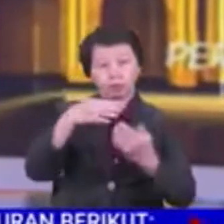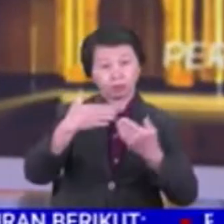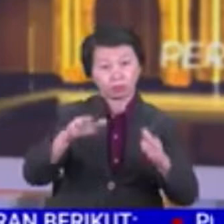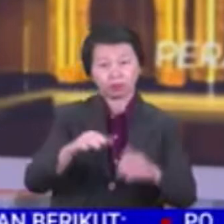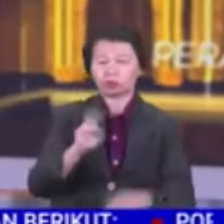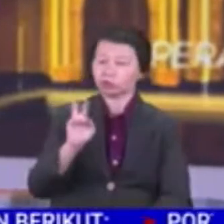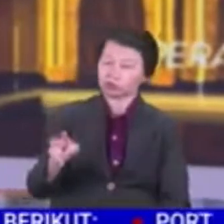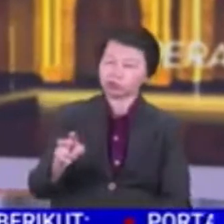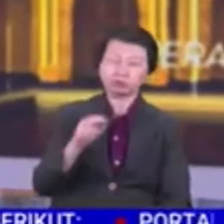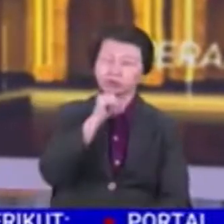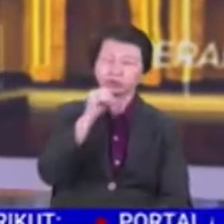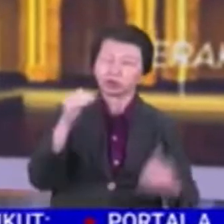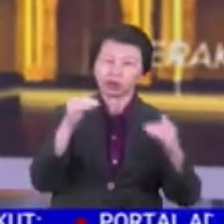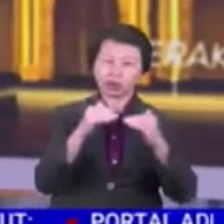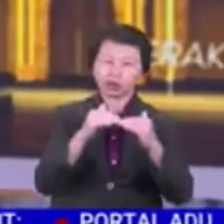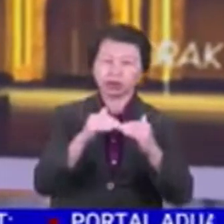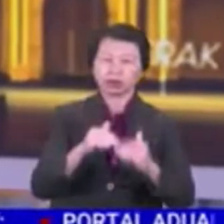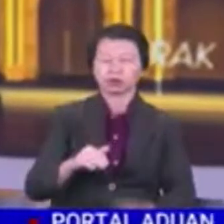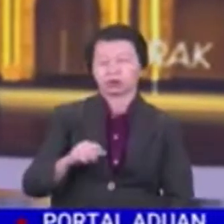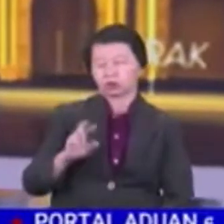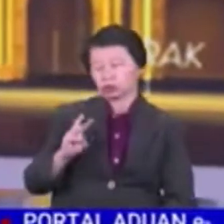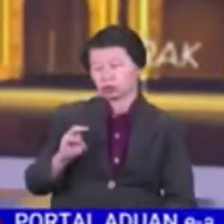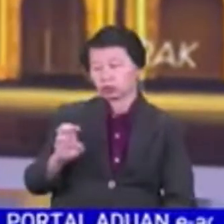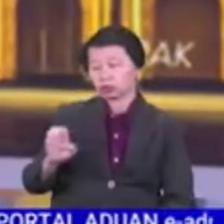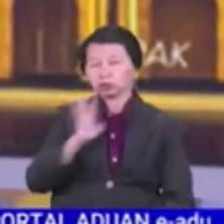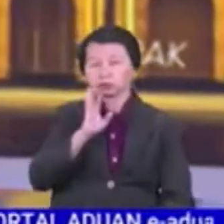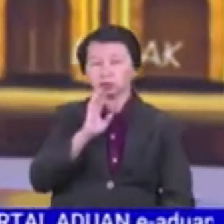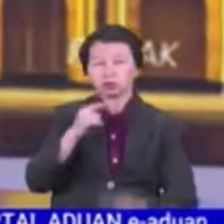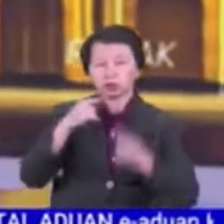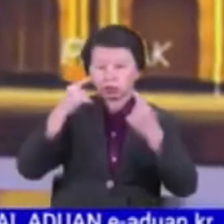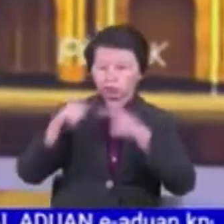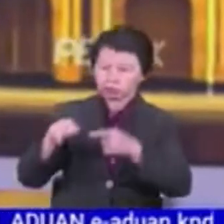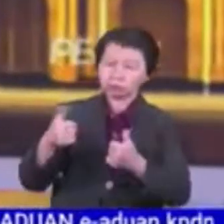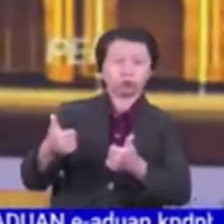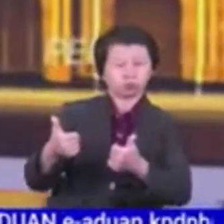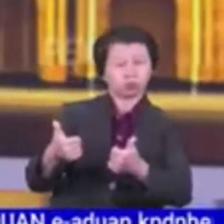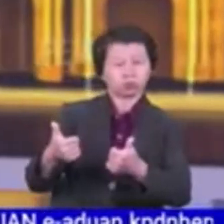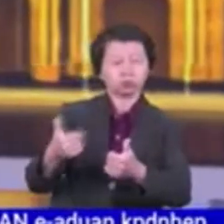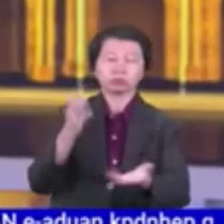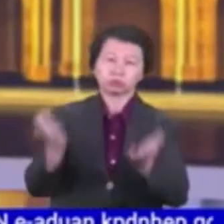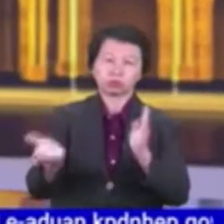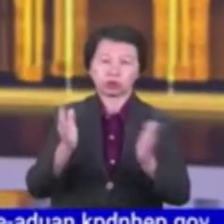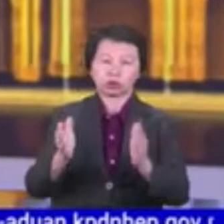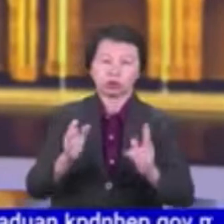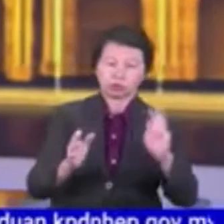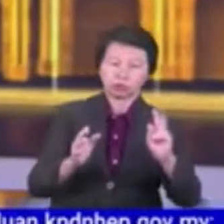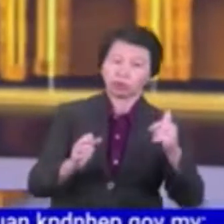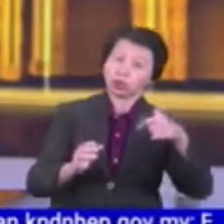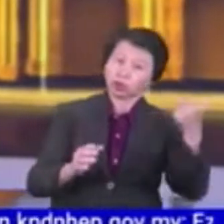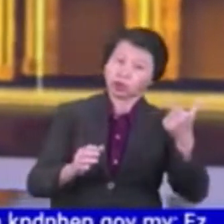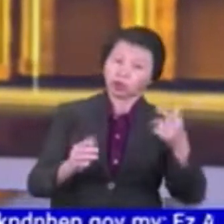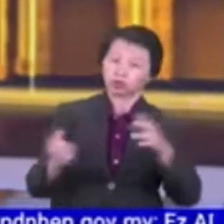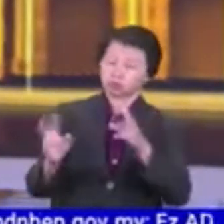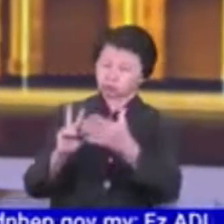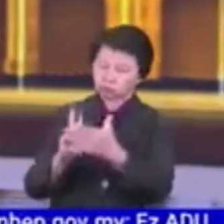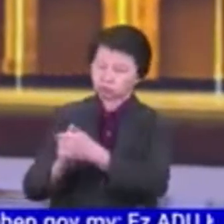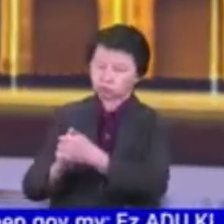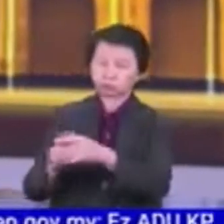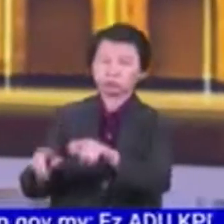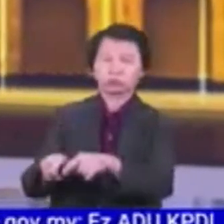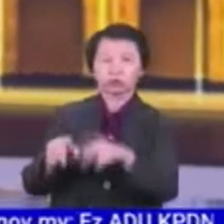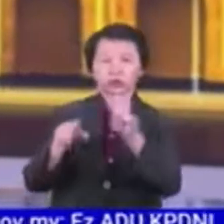dianggap tidak adil menurut Wik pencapaian mereka tidak kurang hebatnya berbanding bergulin sejak digandingkan